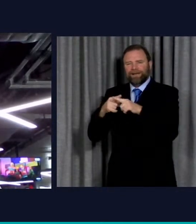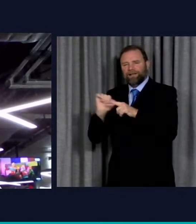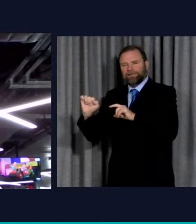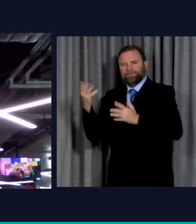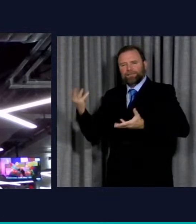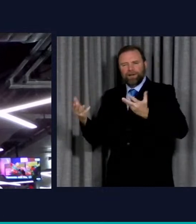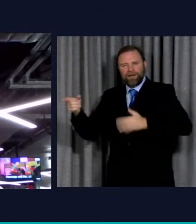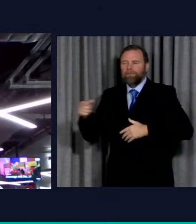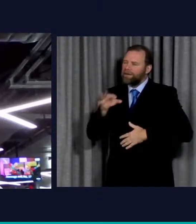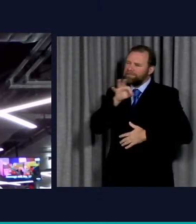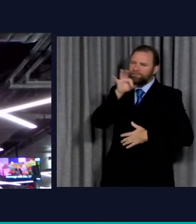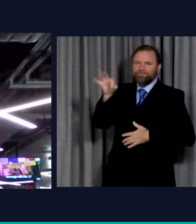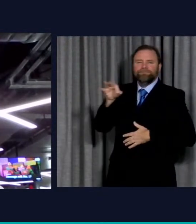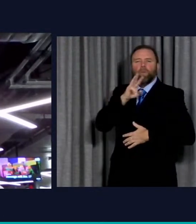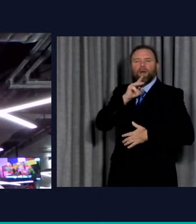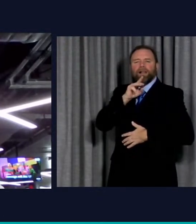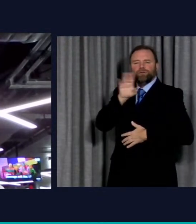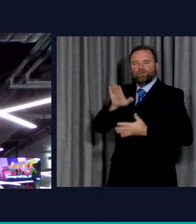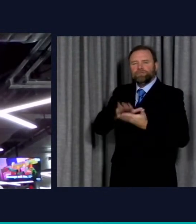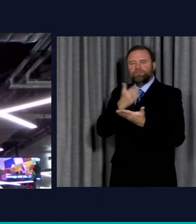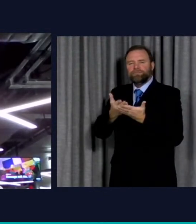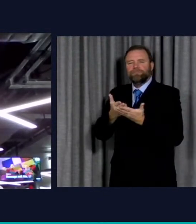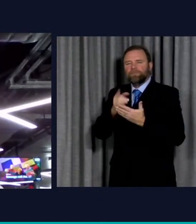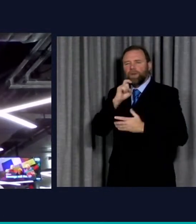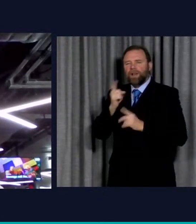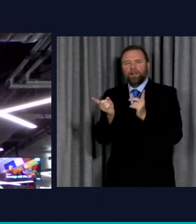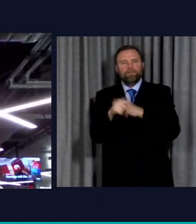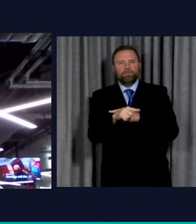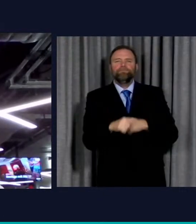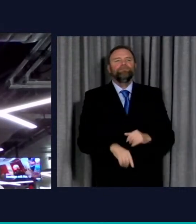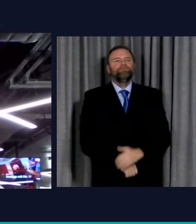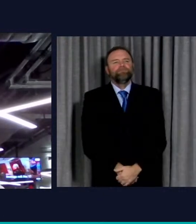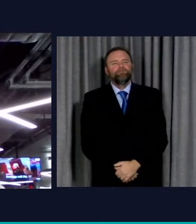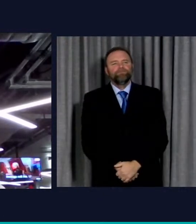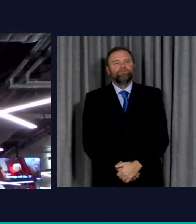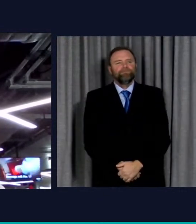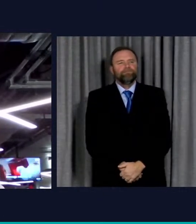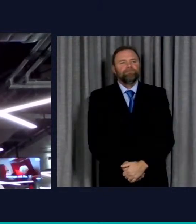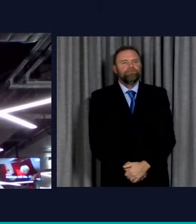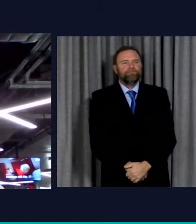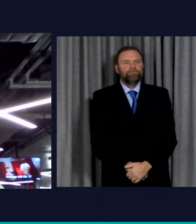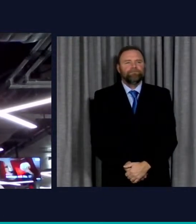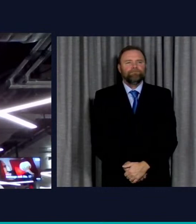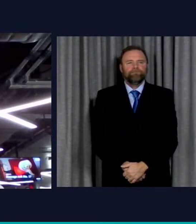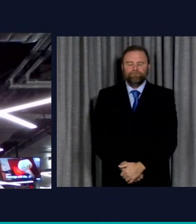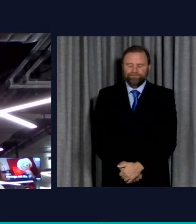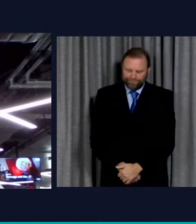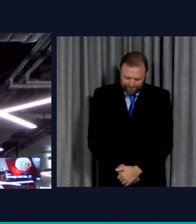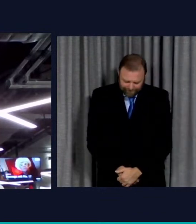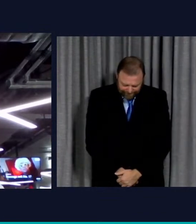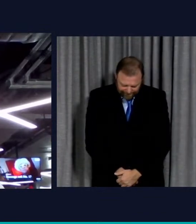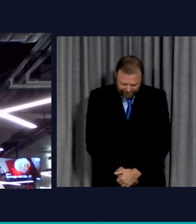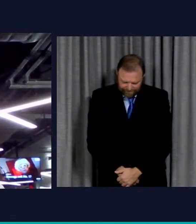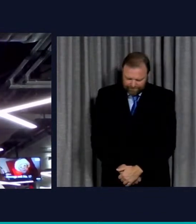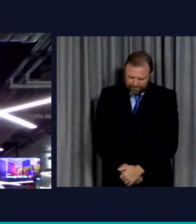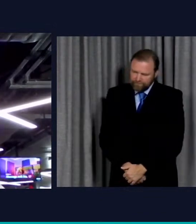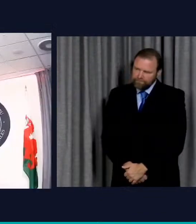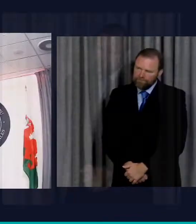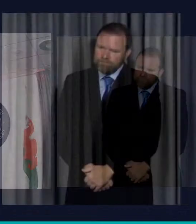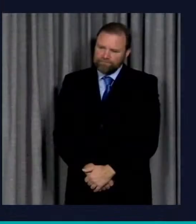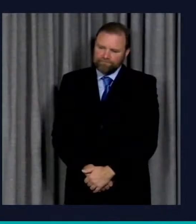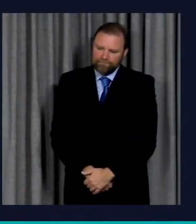Gymru mynd i'r rheini siawns, yn mynd i Lerpwl, yn mynd i Millwall. Fyddech chi'n deud wrth y bobl hynny beidio